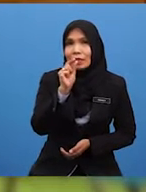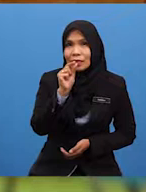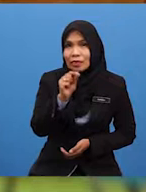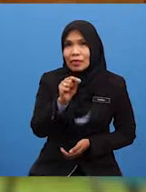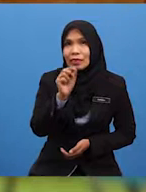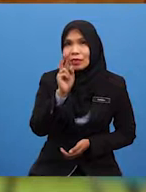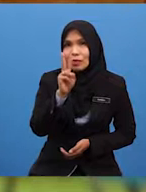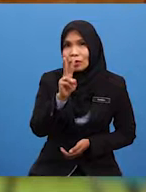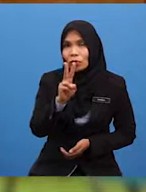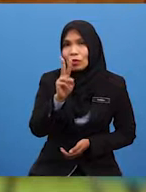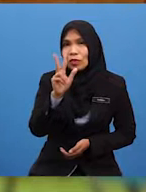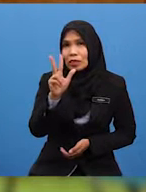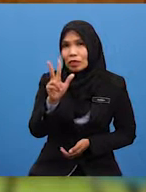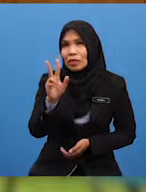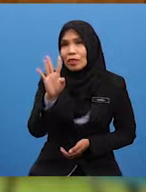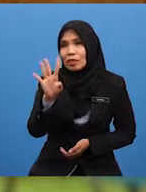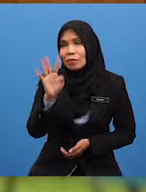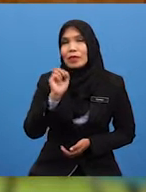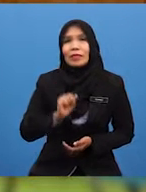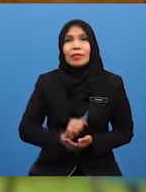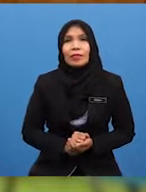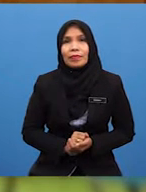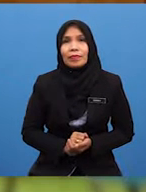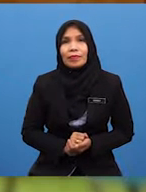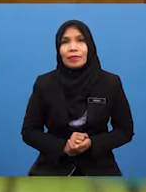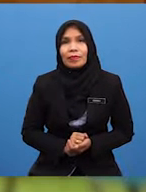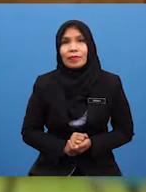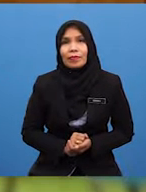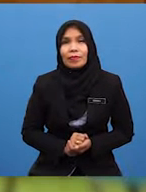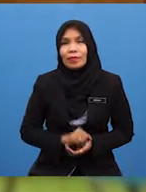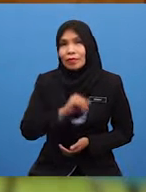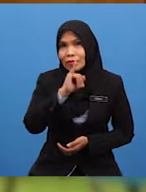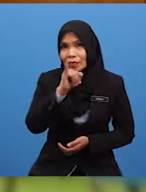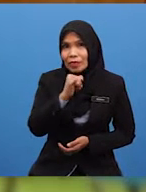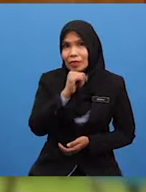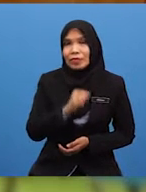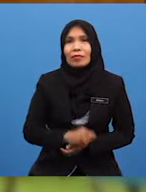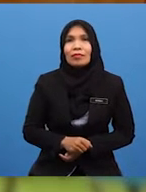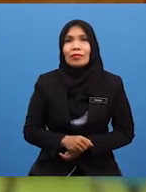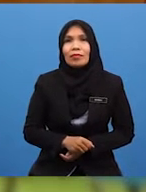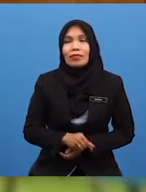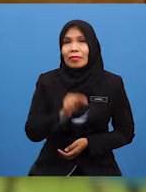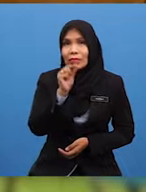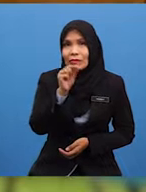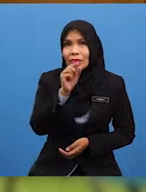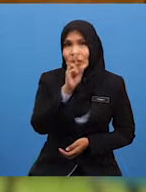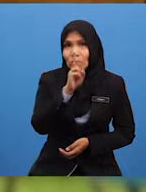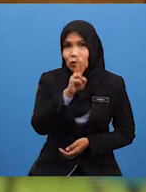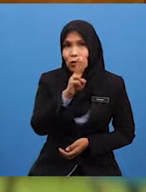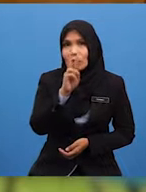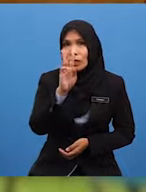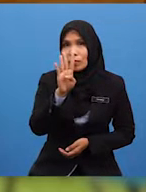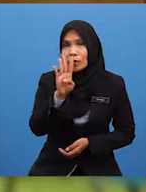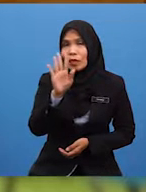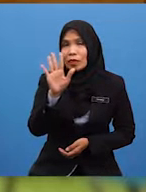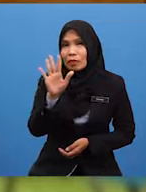2, 3, 4. J titik 2, 4,